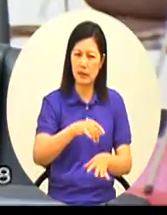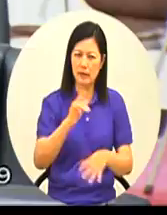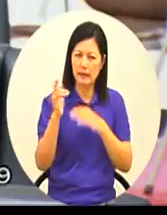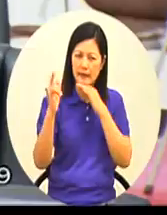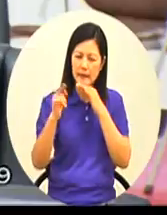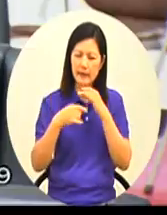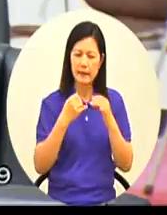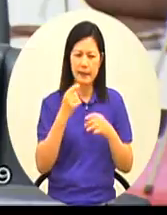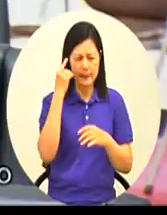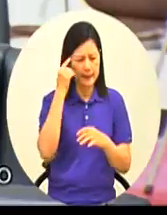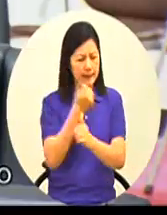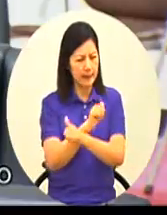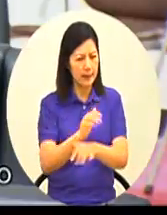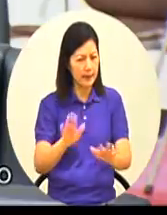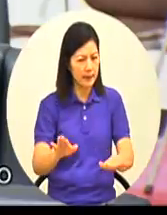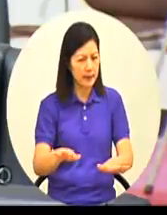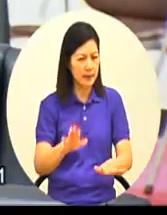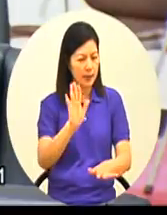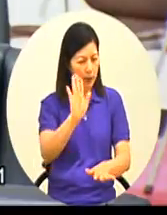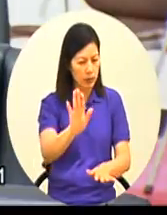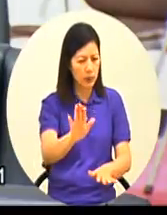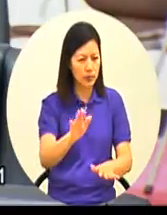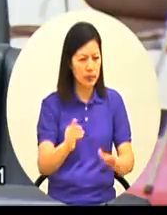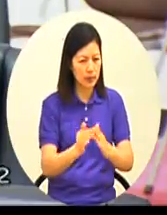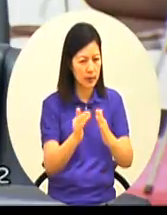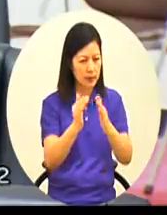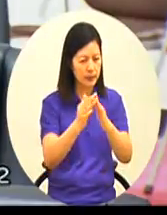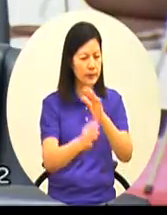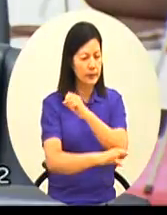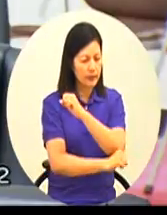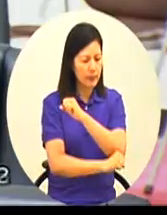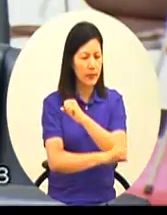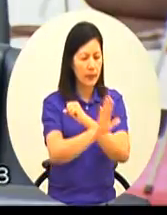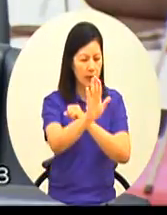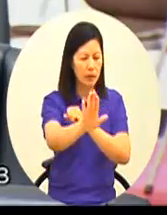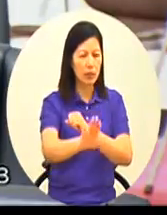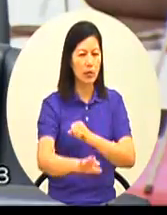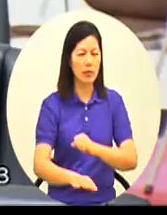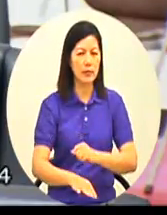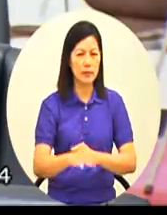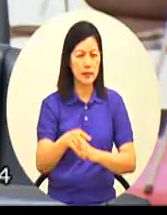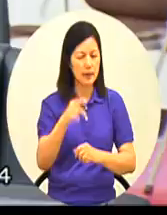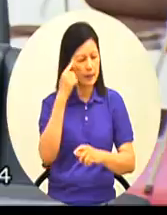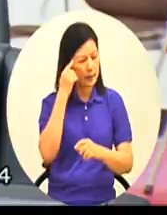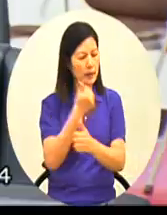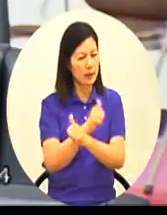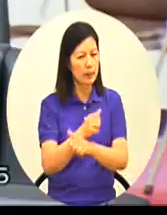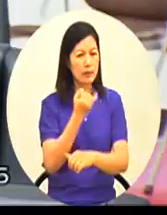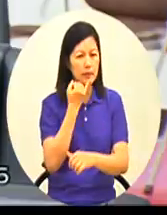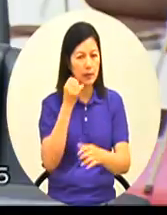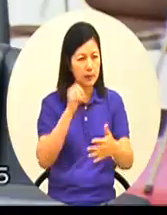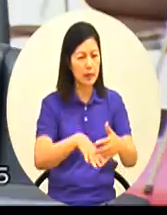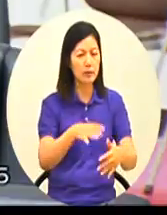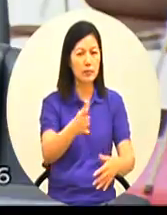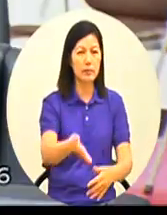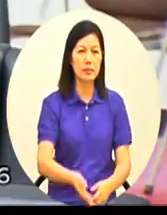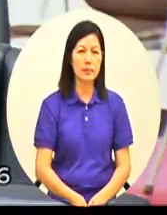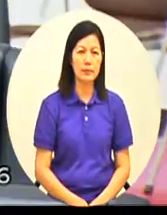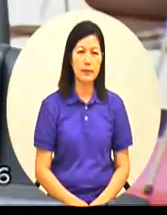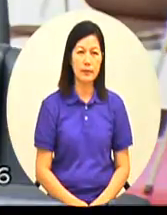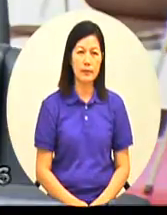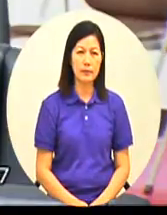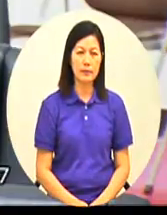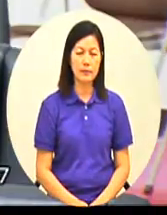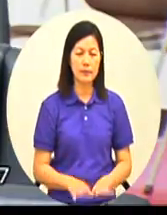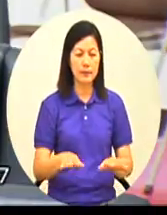是能够依照他目前有的这个基础5楼的基础，可以去做一个考量。 不过这个就是说我们在讲整个我们